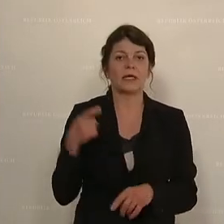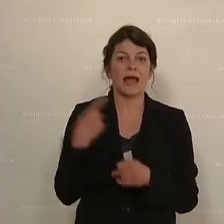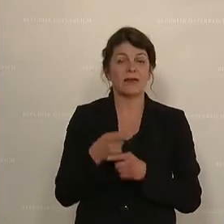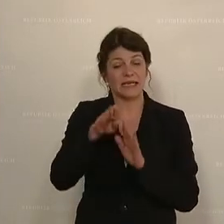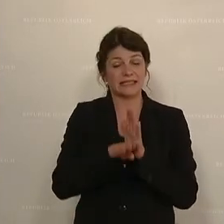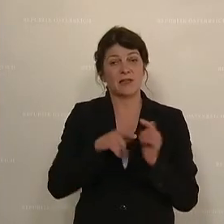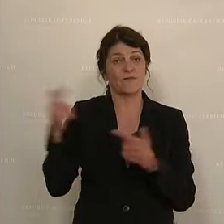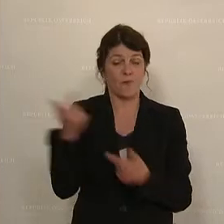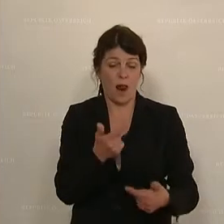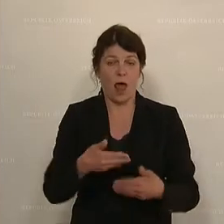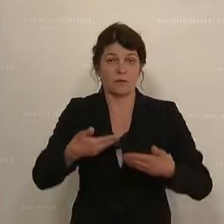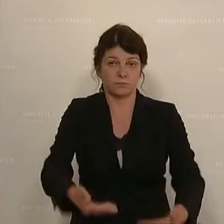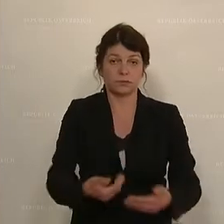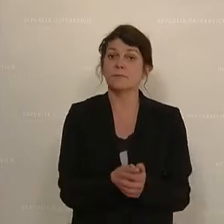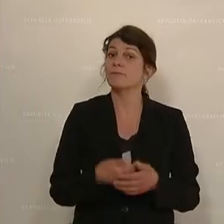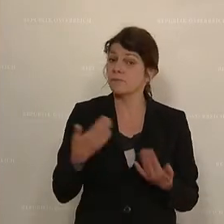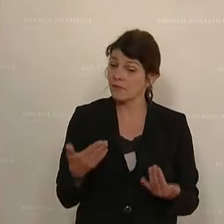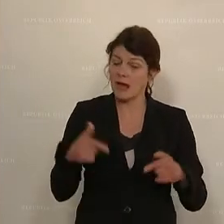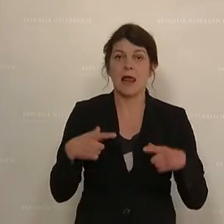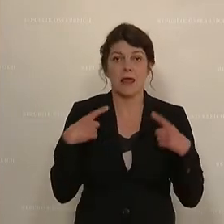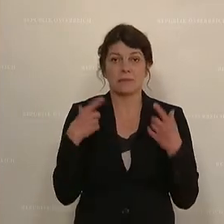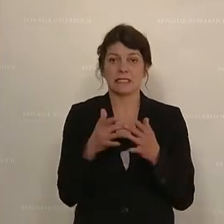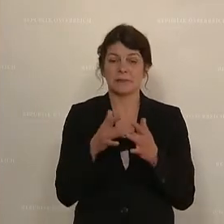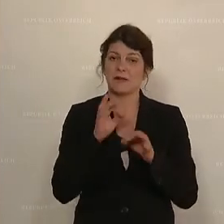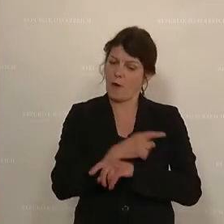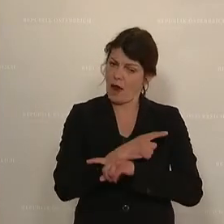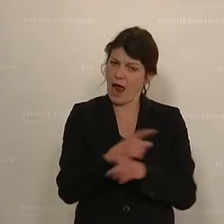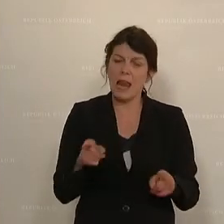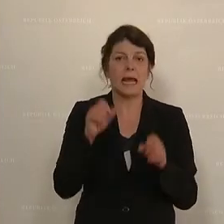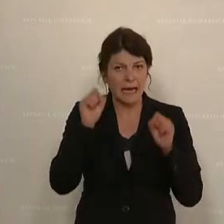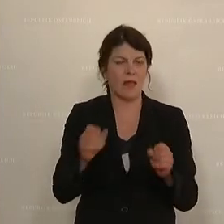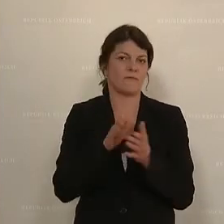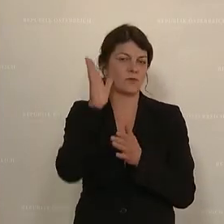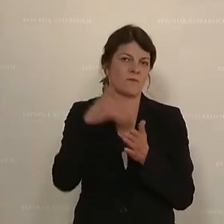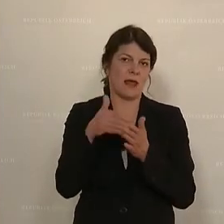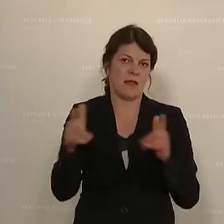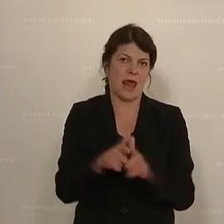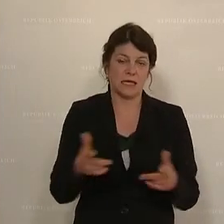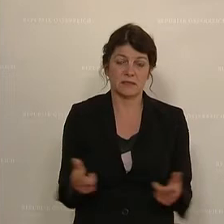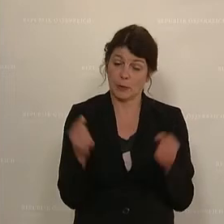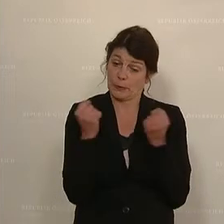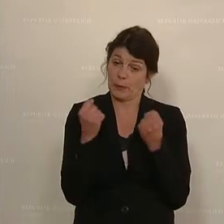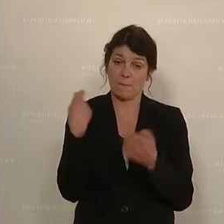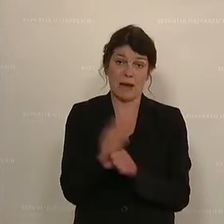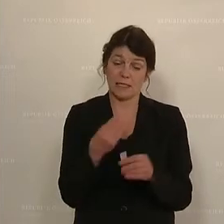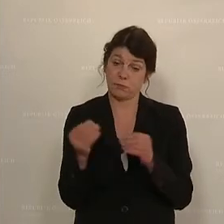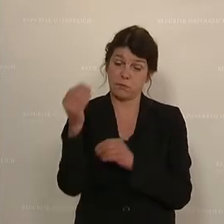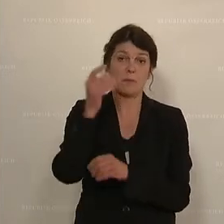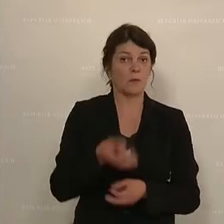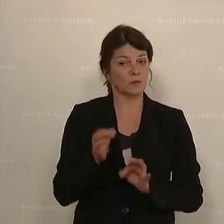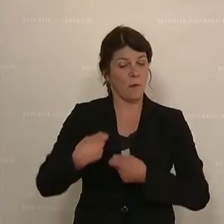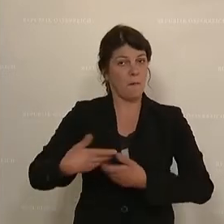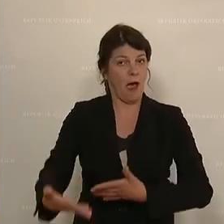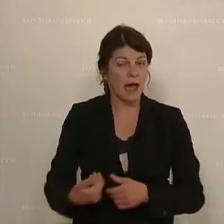Gesetzesvorlage zuzuleiten, mit der Lebensmittel für alle leistbar bleiben. Die exorbitanten Preissteigerungen im